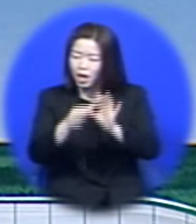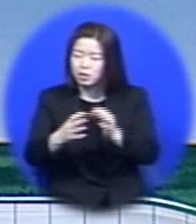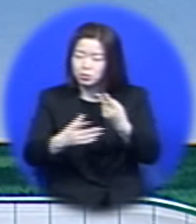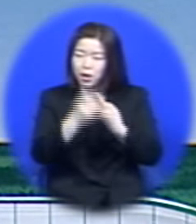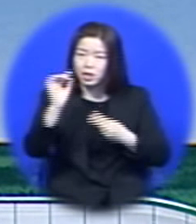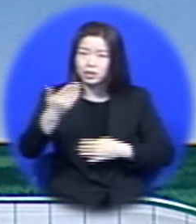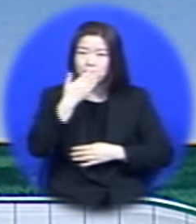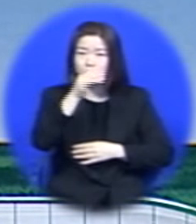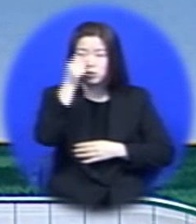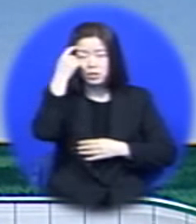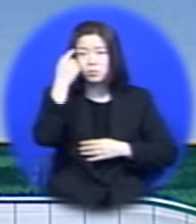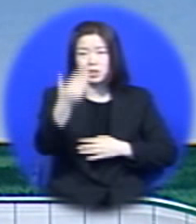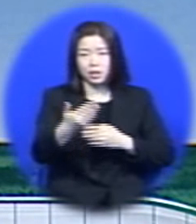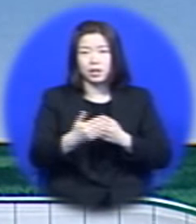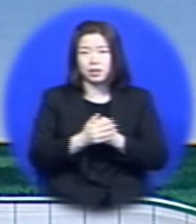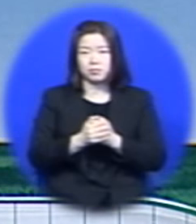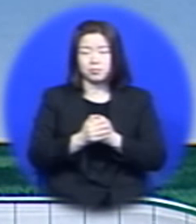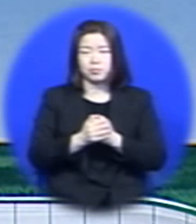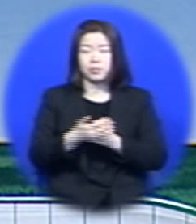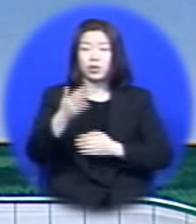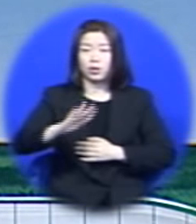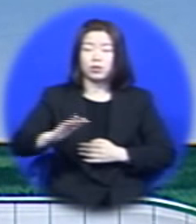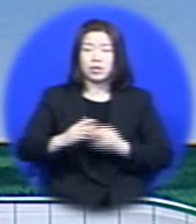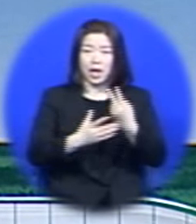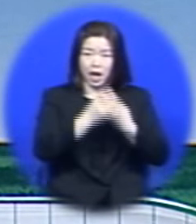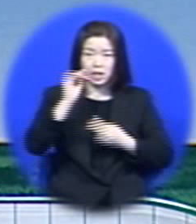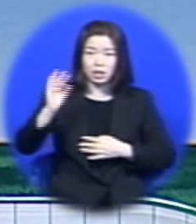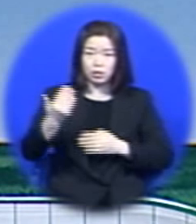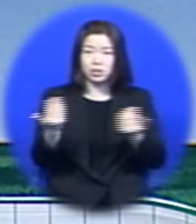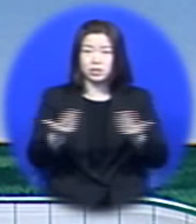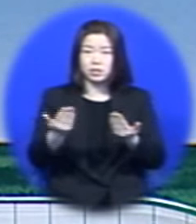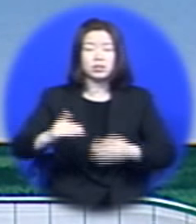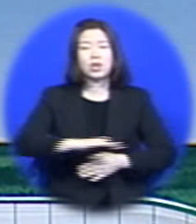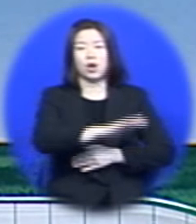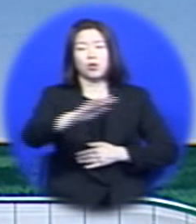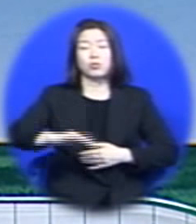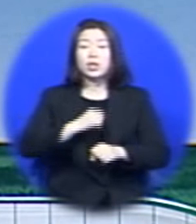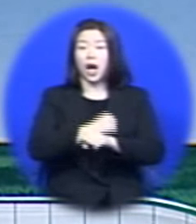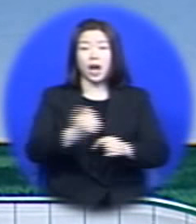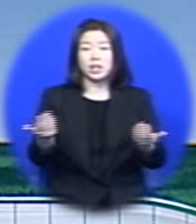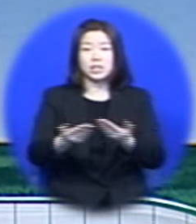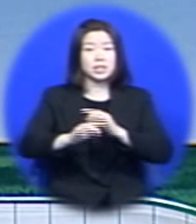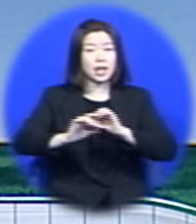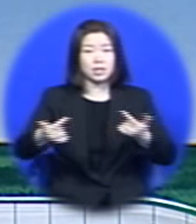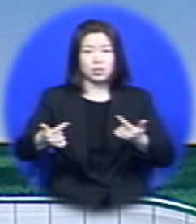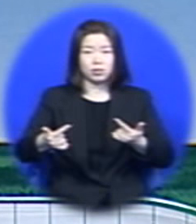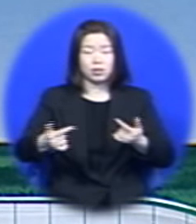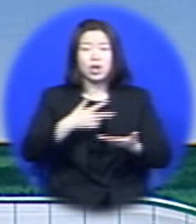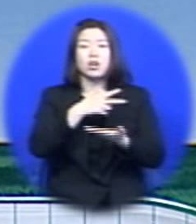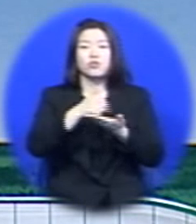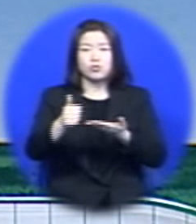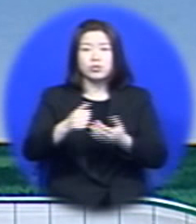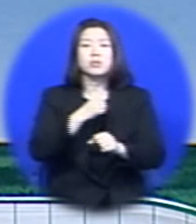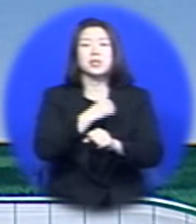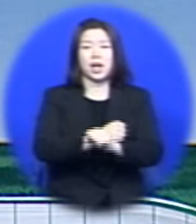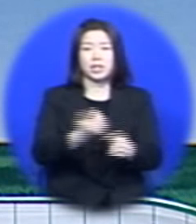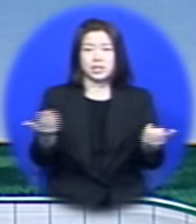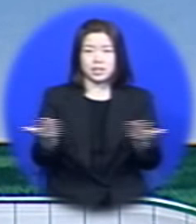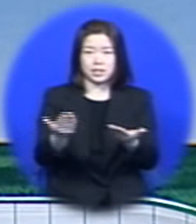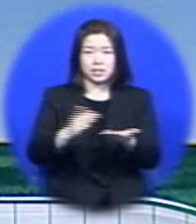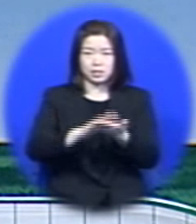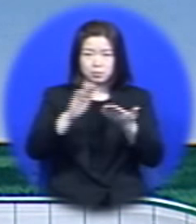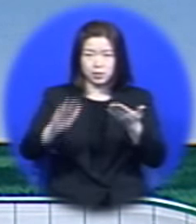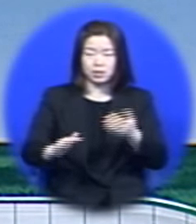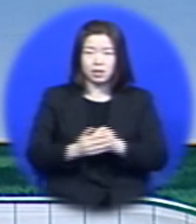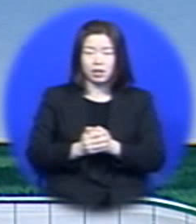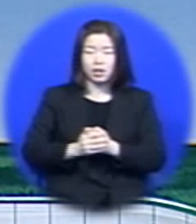그러나 여러분, 하나가 되는 일은 우리가 하는 일이 아닙니다. 주님이 하시는 일이에요. 아니, 우리가 할